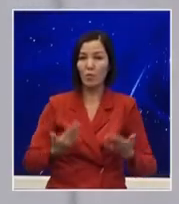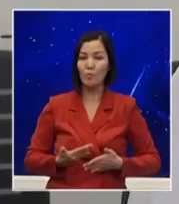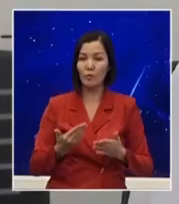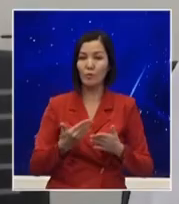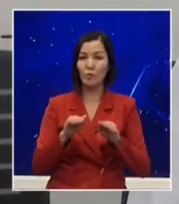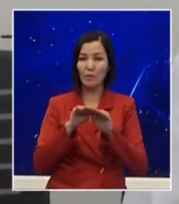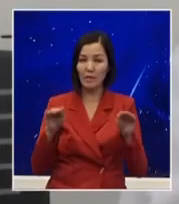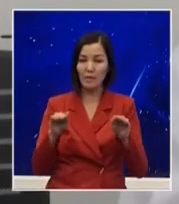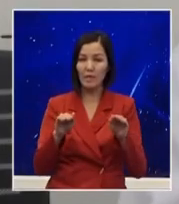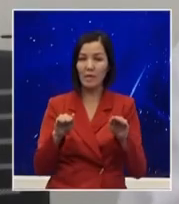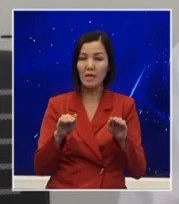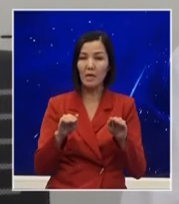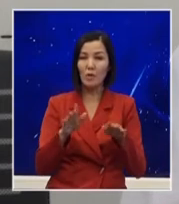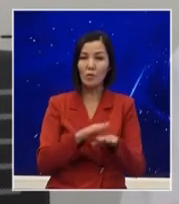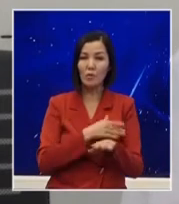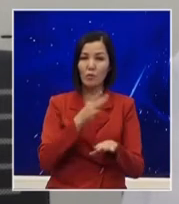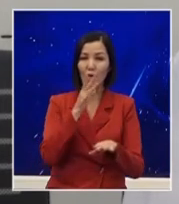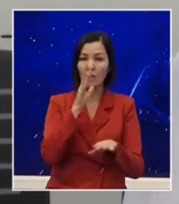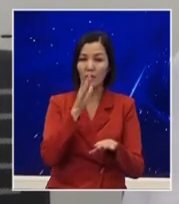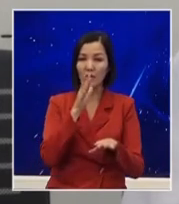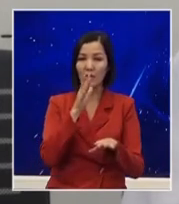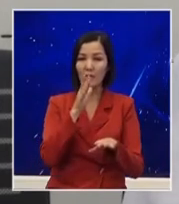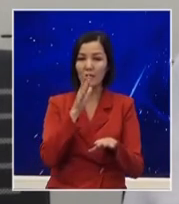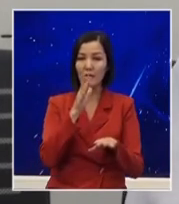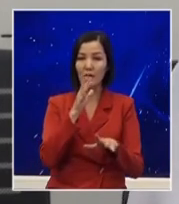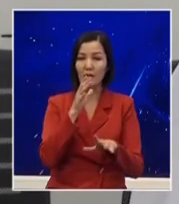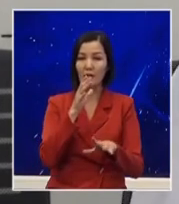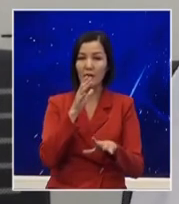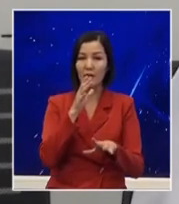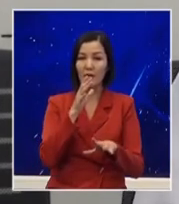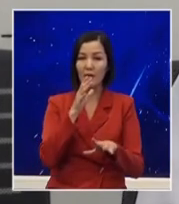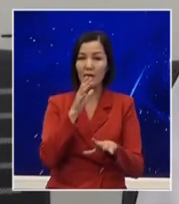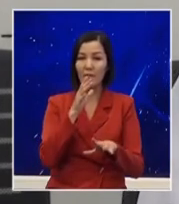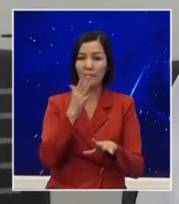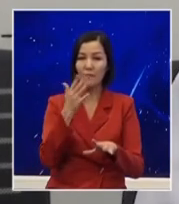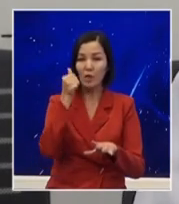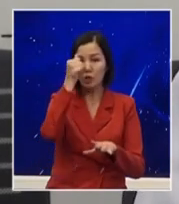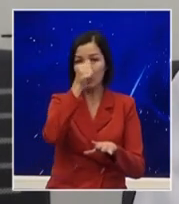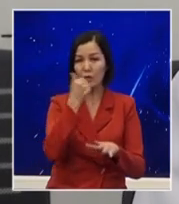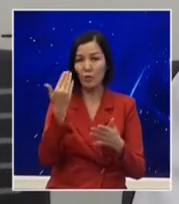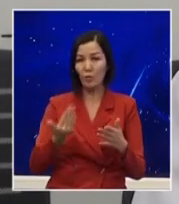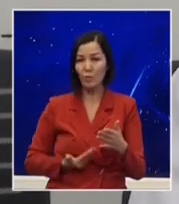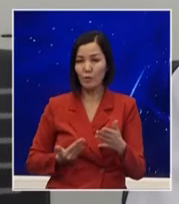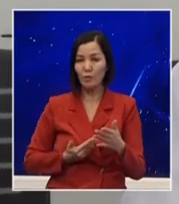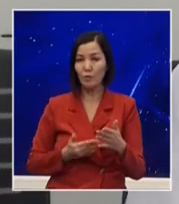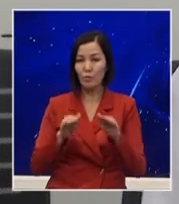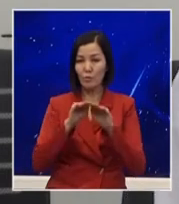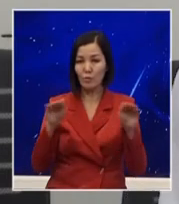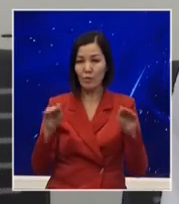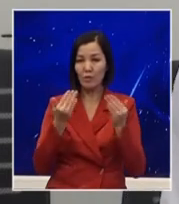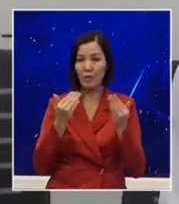де, және бүкіл әлем ұмтылып келе жатқан 5 жылдық өмір сүру көрсеткіші қазіргі